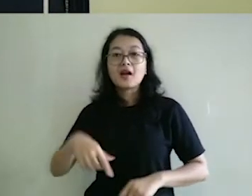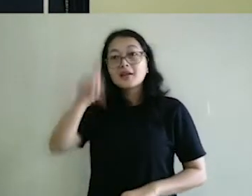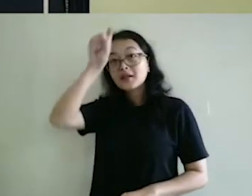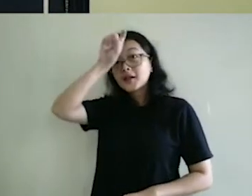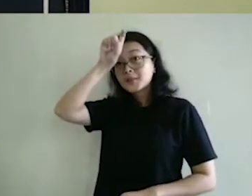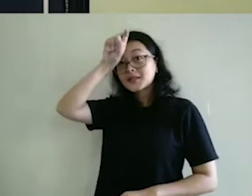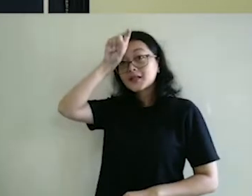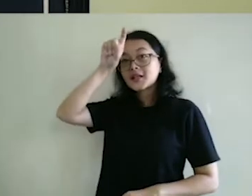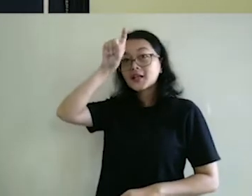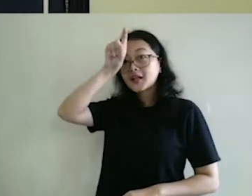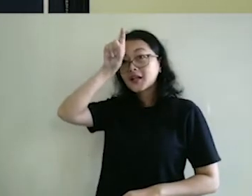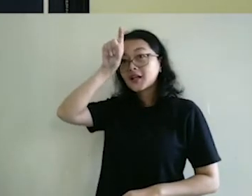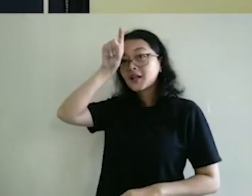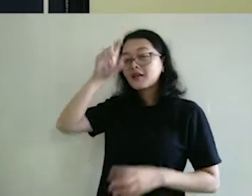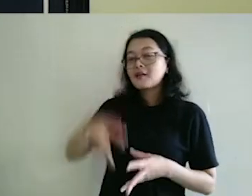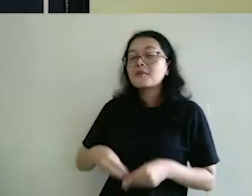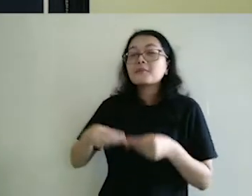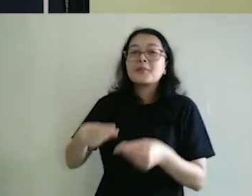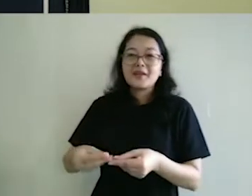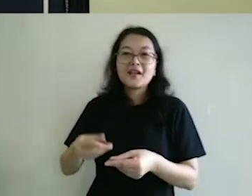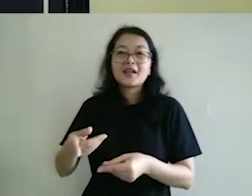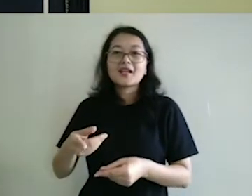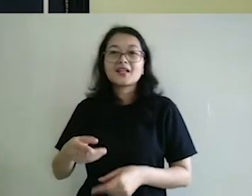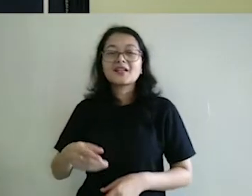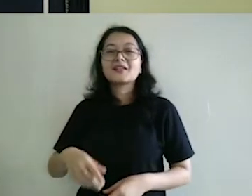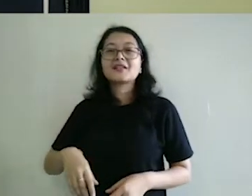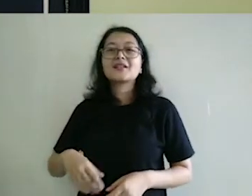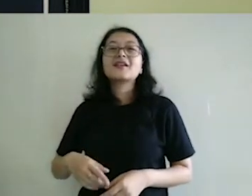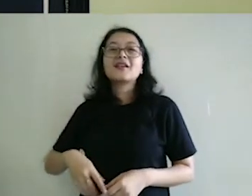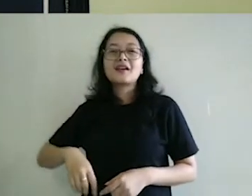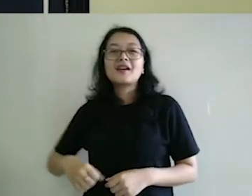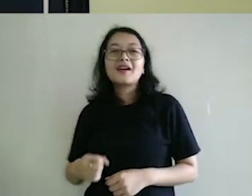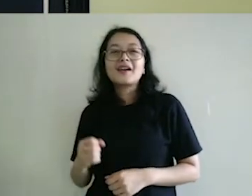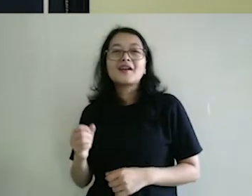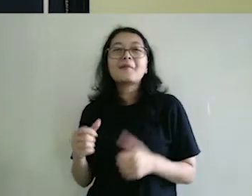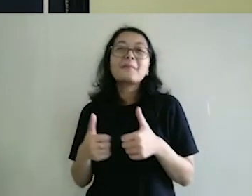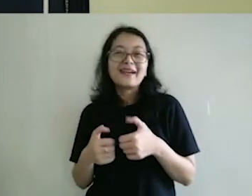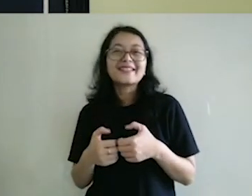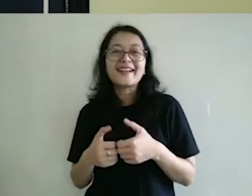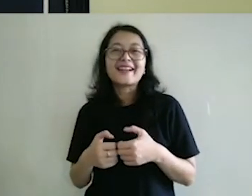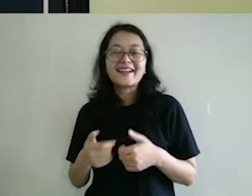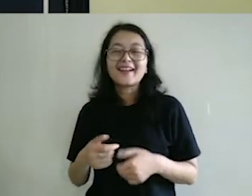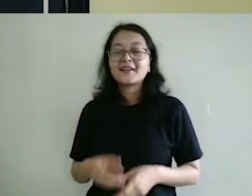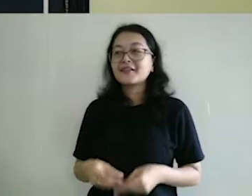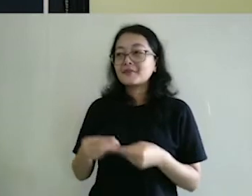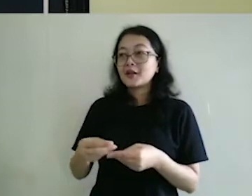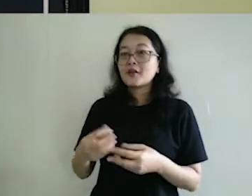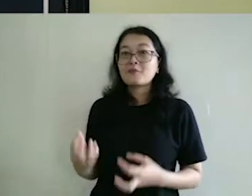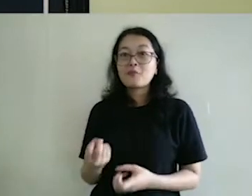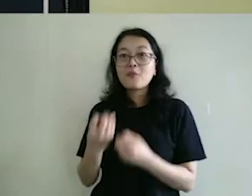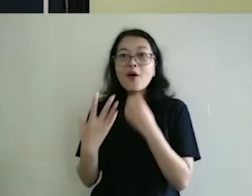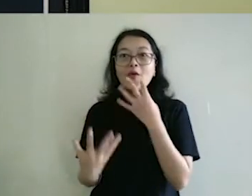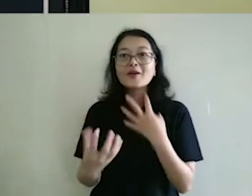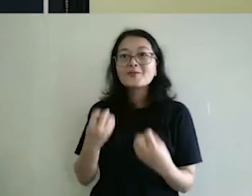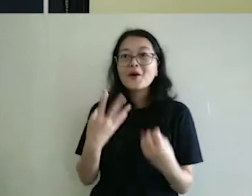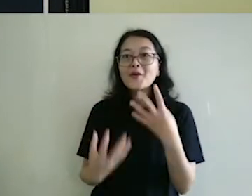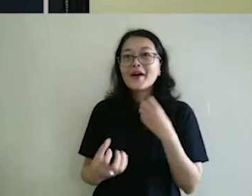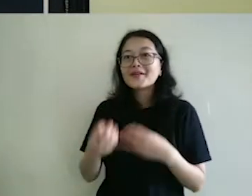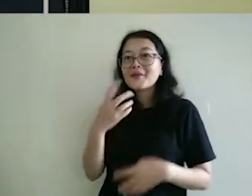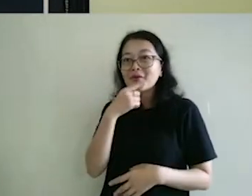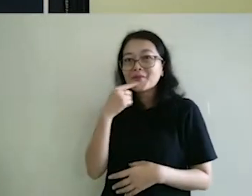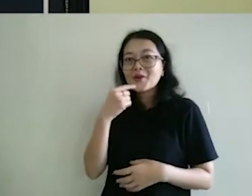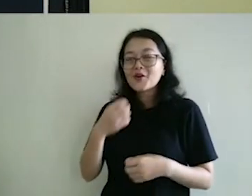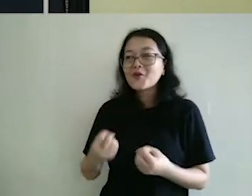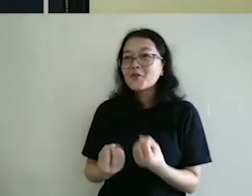menggelarkan mawar-mawar itu di lorong-lorong menuju ke kamar Mark Antony.